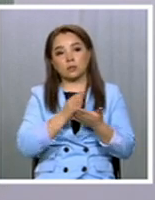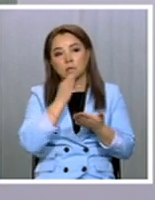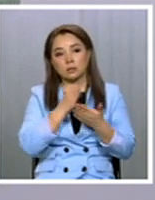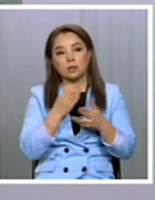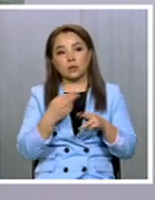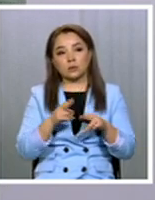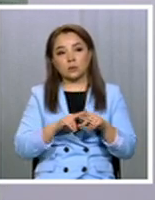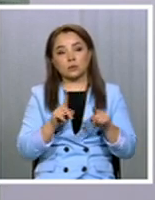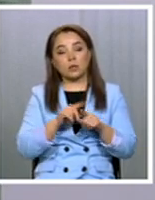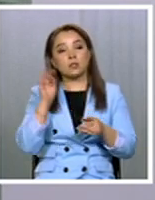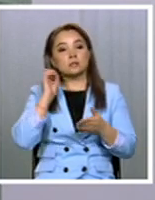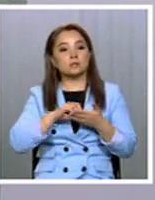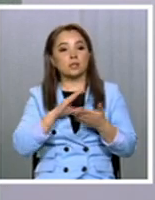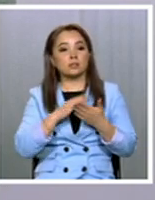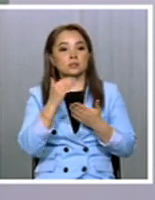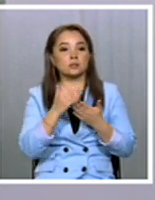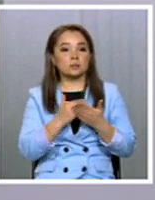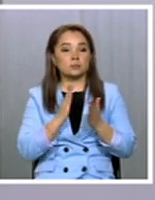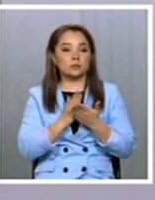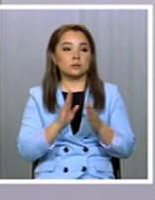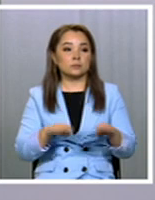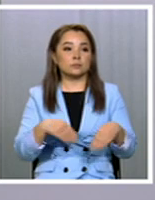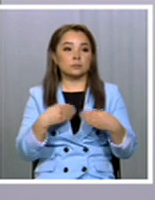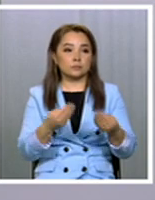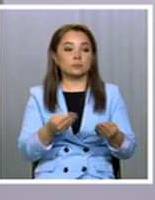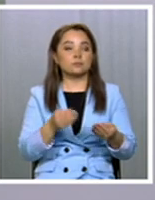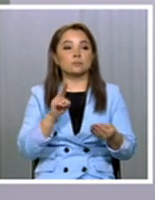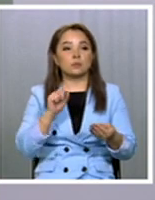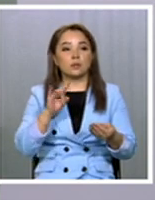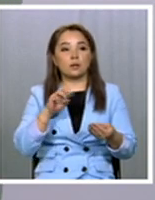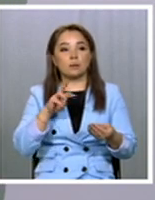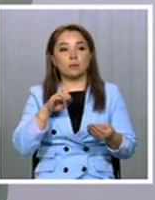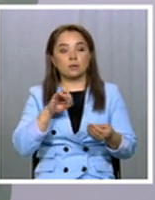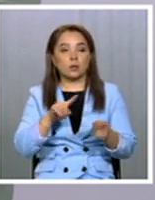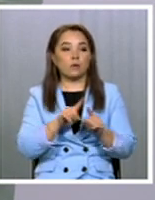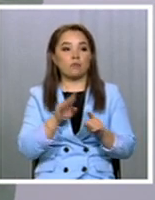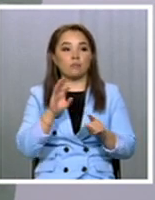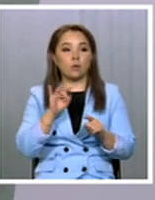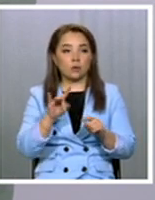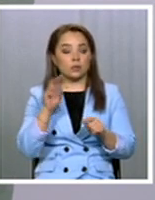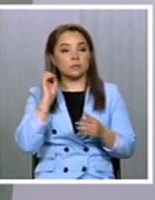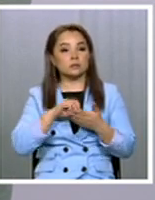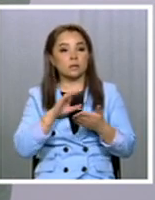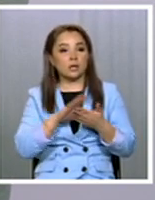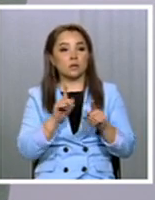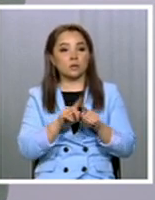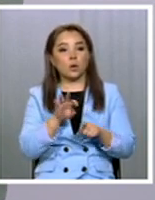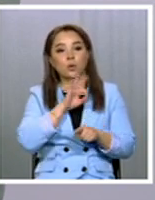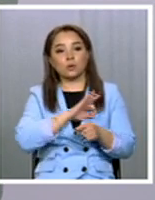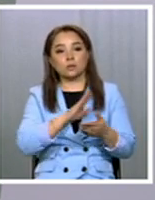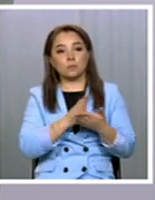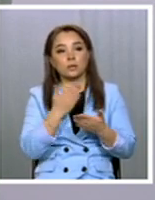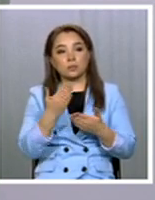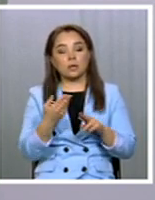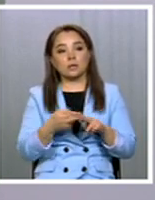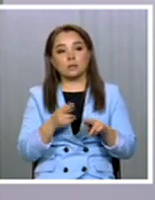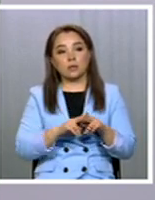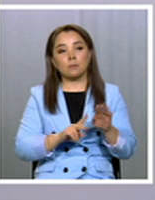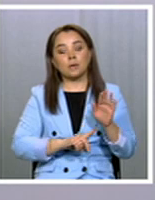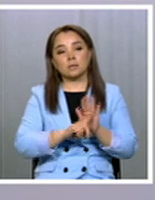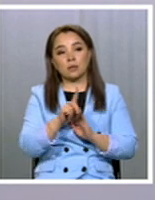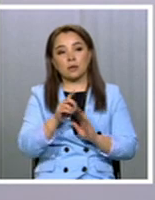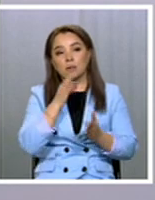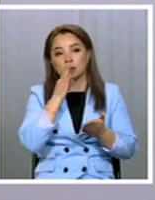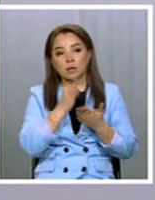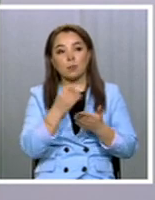кейін сандар тізбегін беру үшін біз параметрлі for циклын қолданамыз. Яғни мұның бастапқы мәні